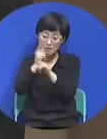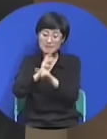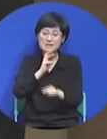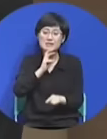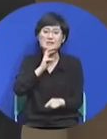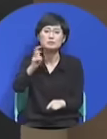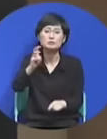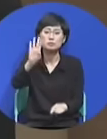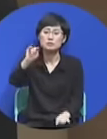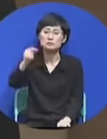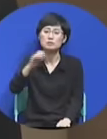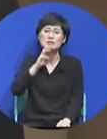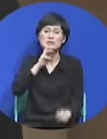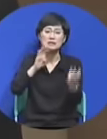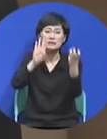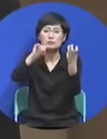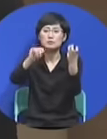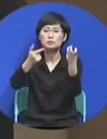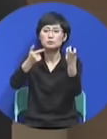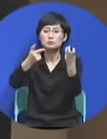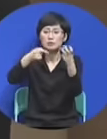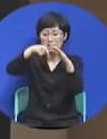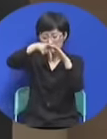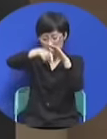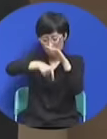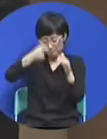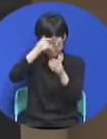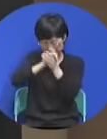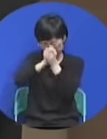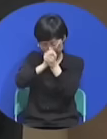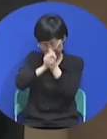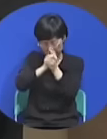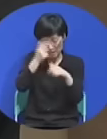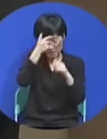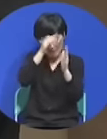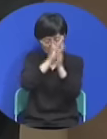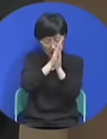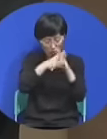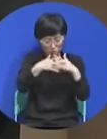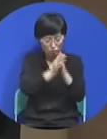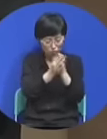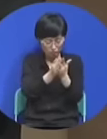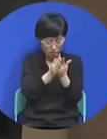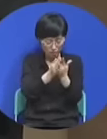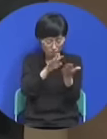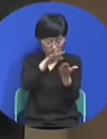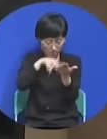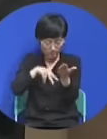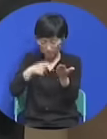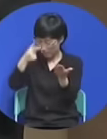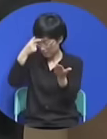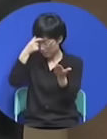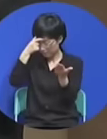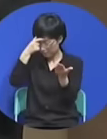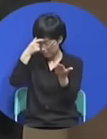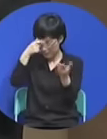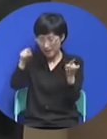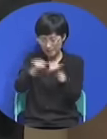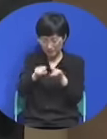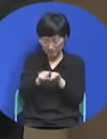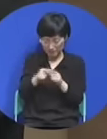然后六天当中要30分钟每天深深的默想。 하실 때 기도 수첩과 함께하세요. 그러면 매일매일 딱만 맞으면 알게 될 겁니다.